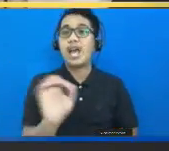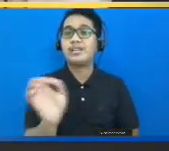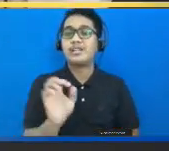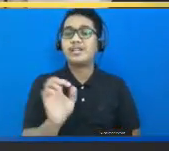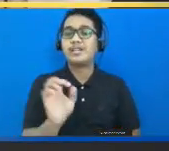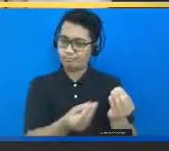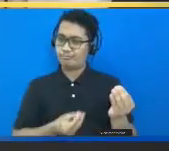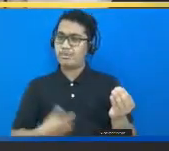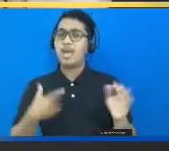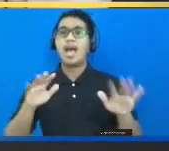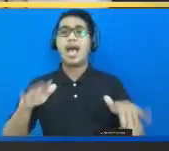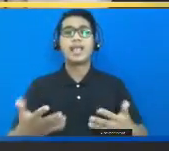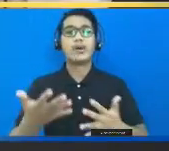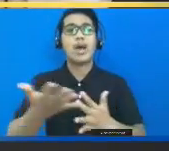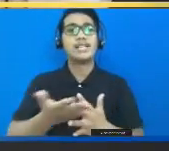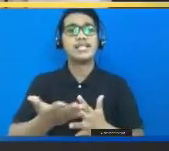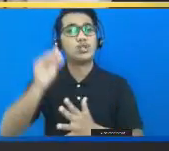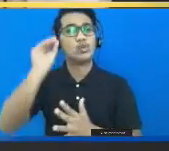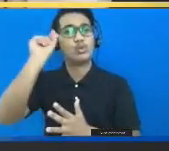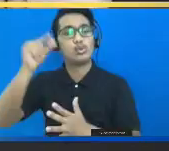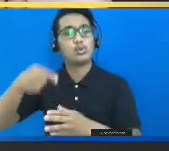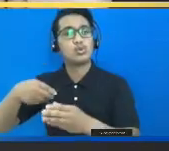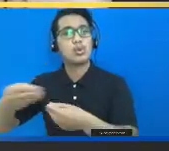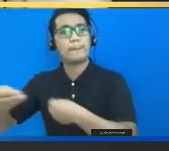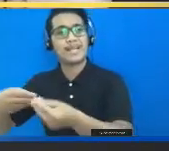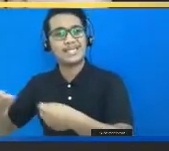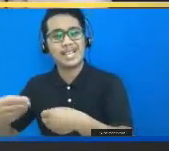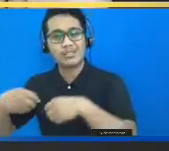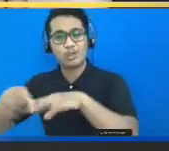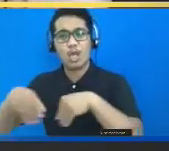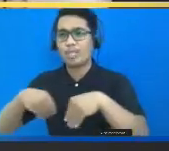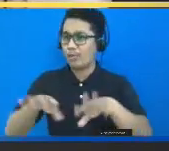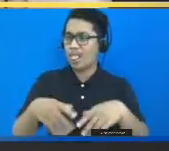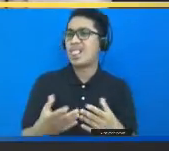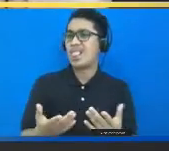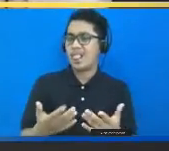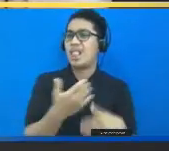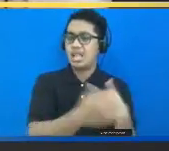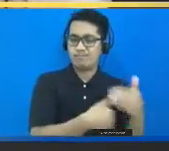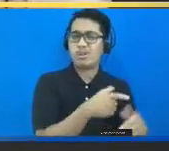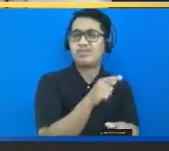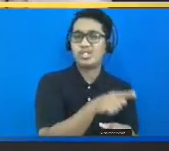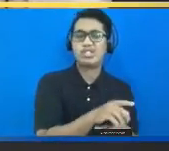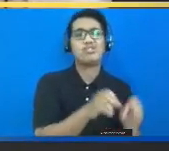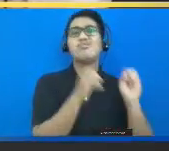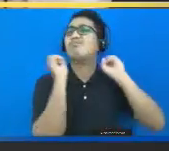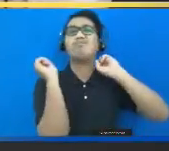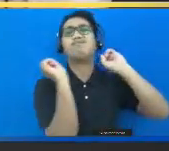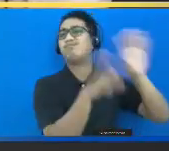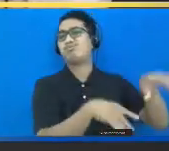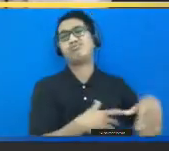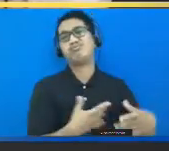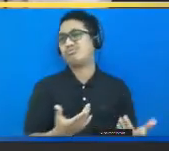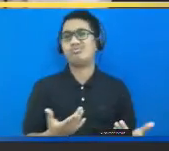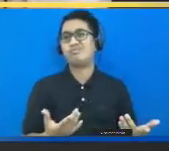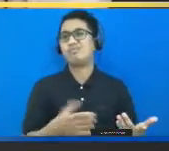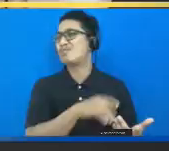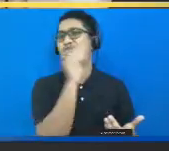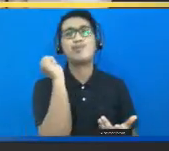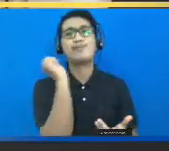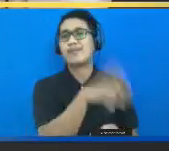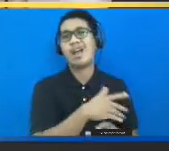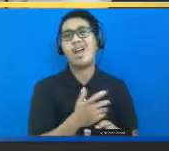ataupun akses ke pemasaran ya di seperti USB by step kita akan busuk karena